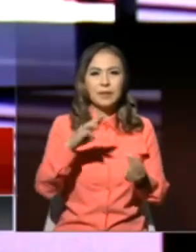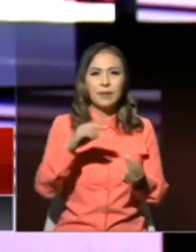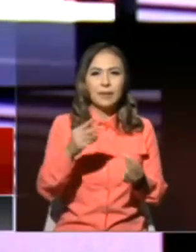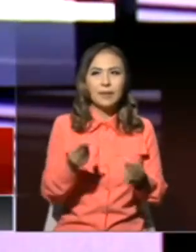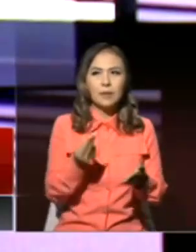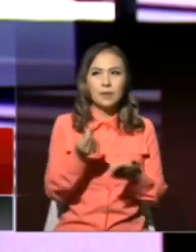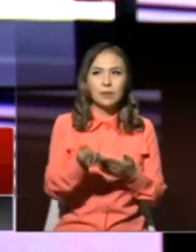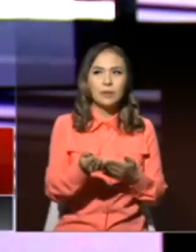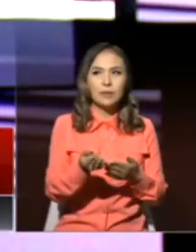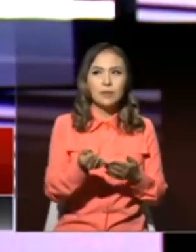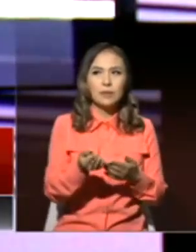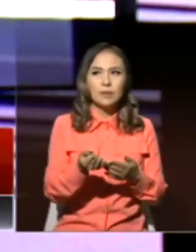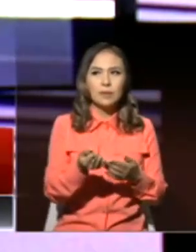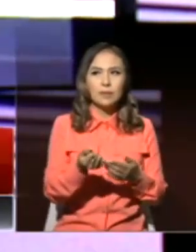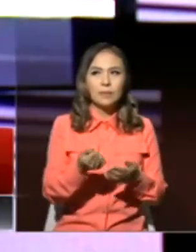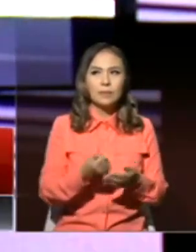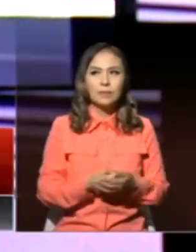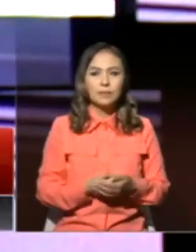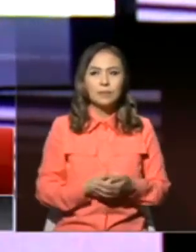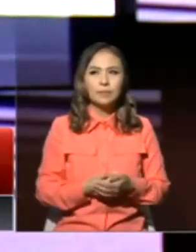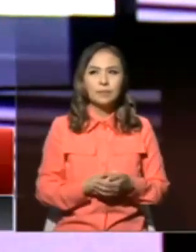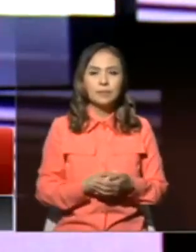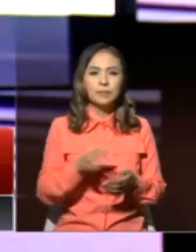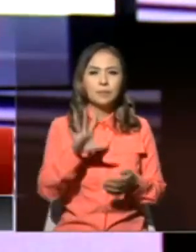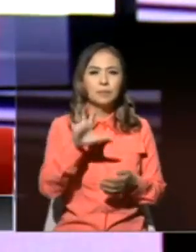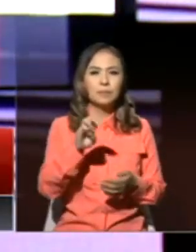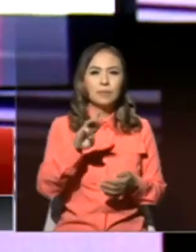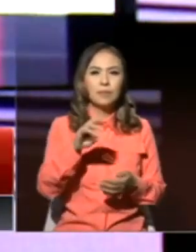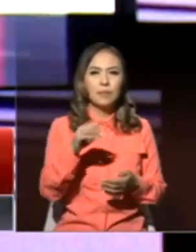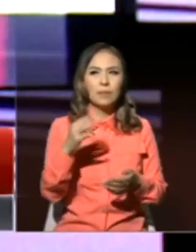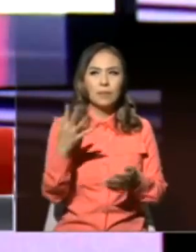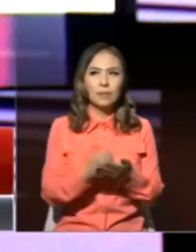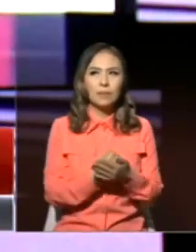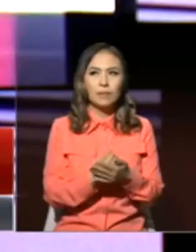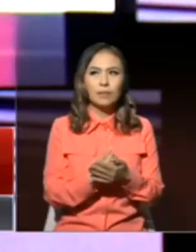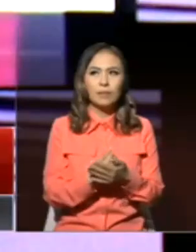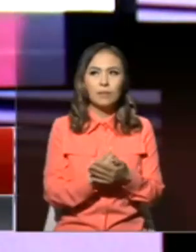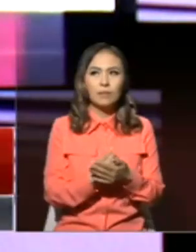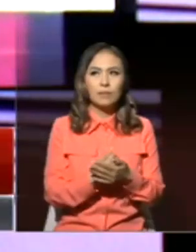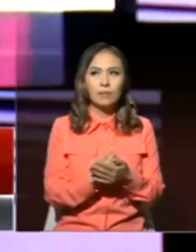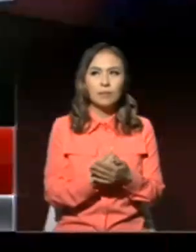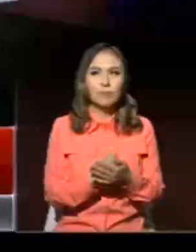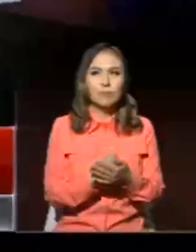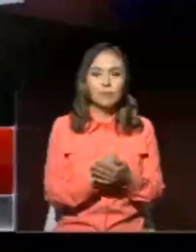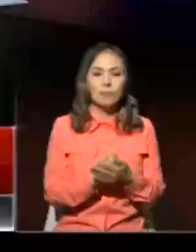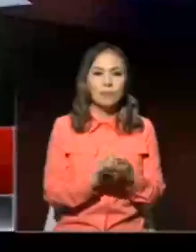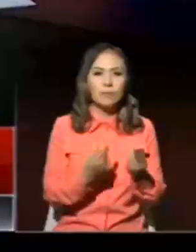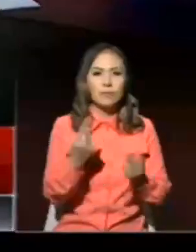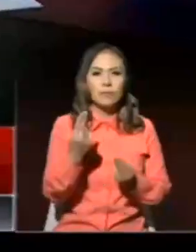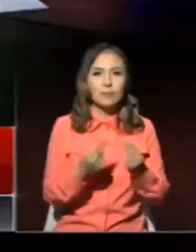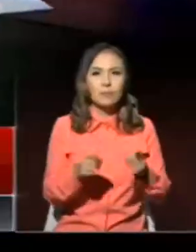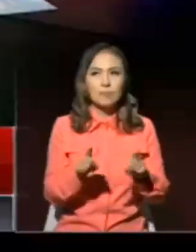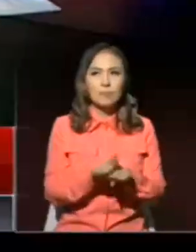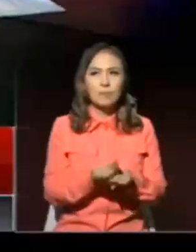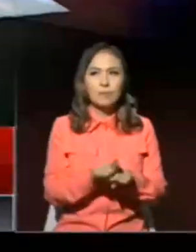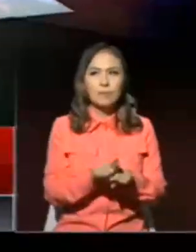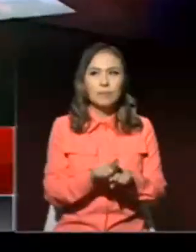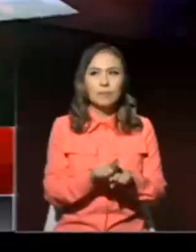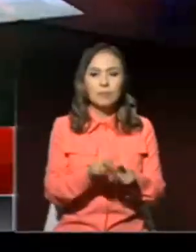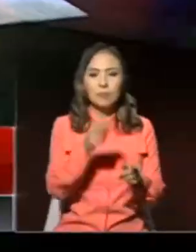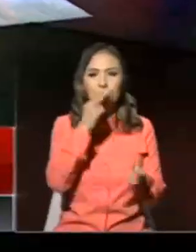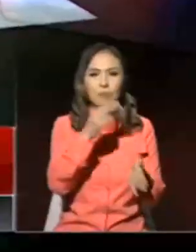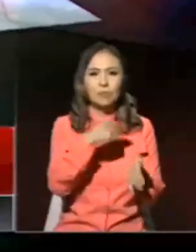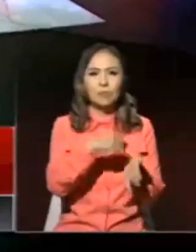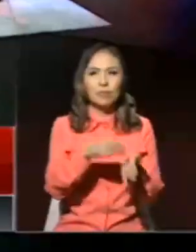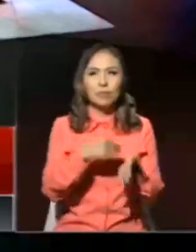анау атын айтпай ақ қояйын, досым 500 теңге ұтты. Сол 500 теңгеге мәз мейрам болып біз бағанағы тамағымызды